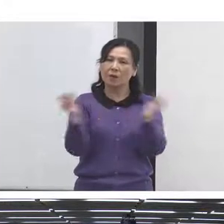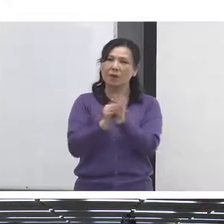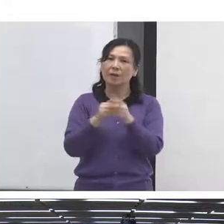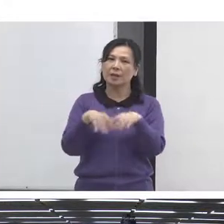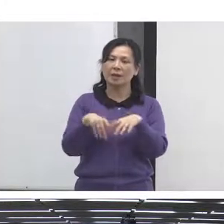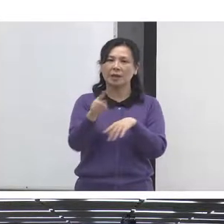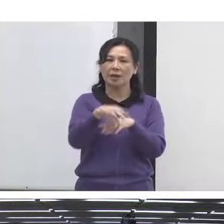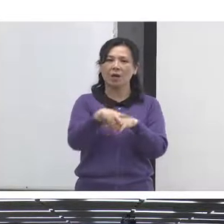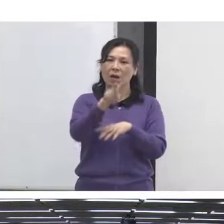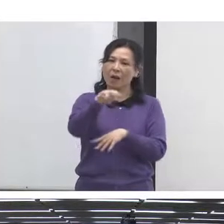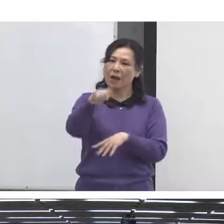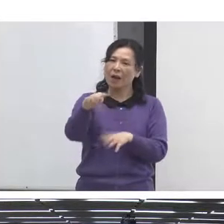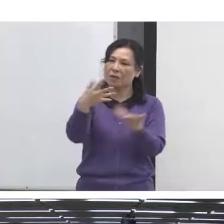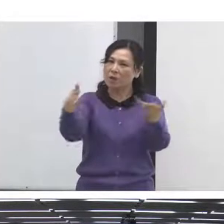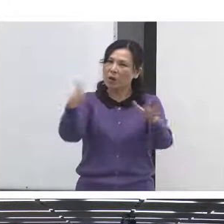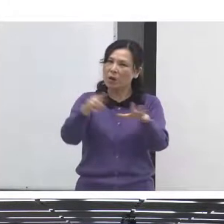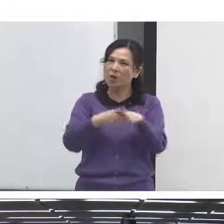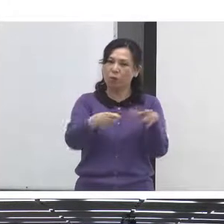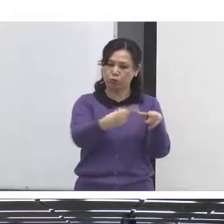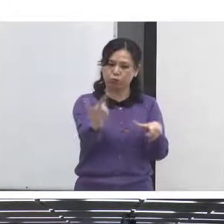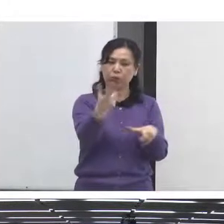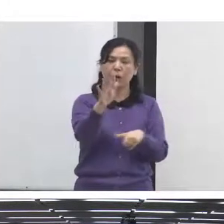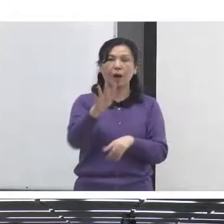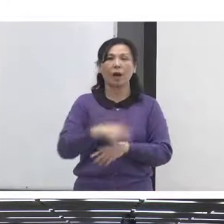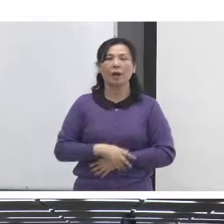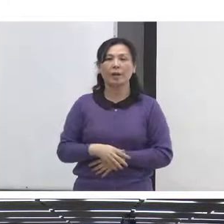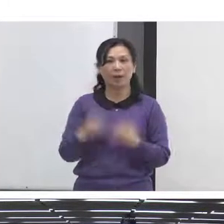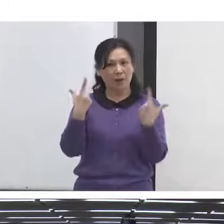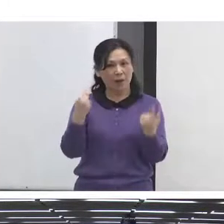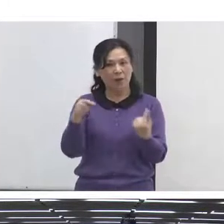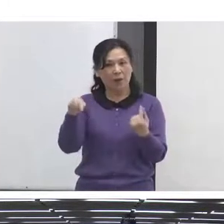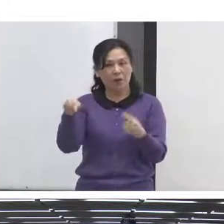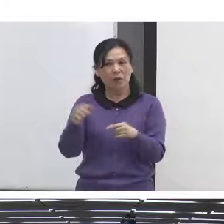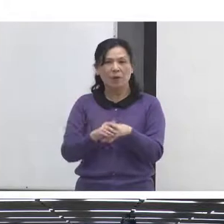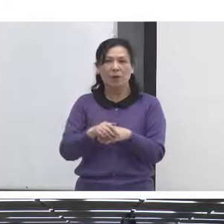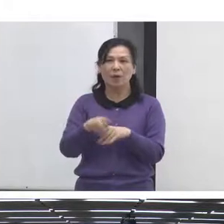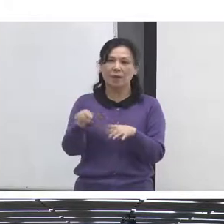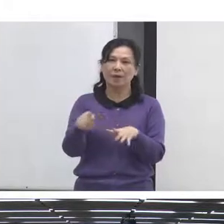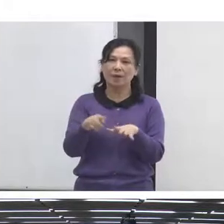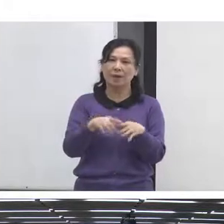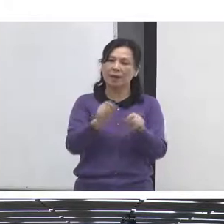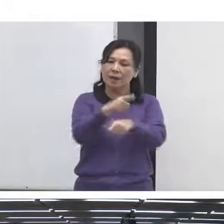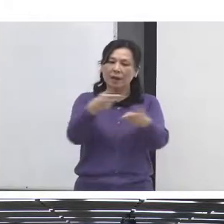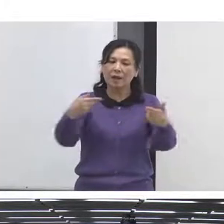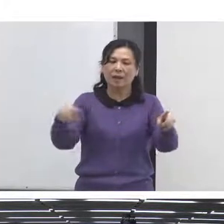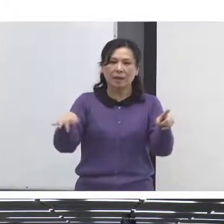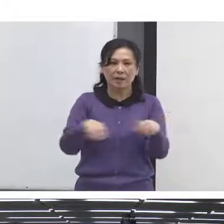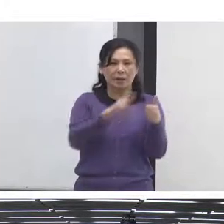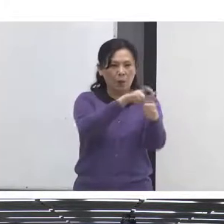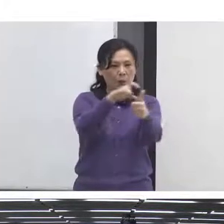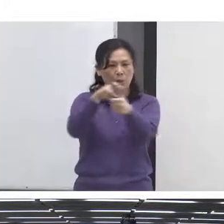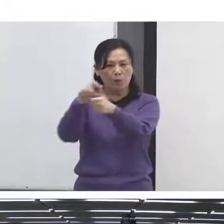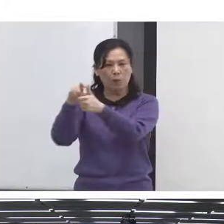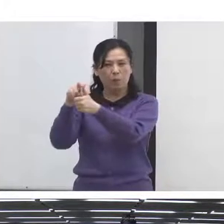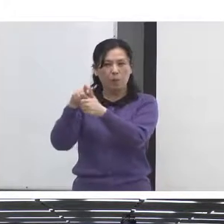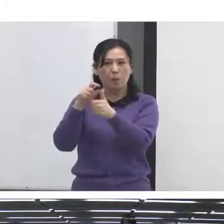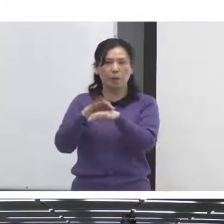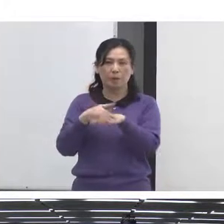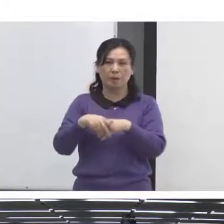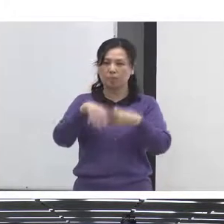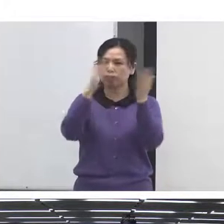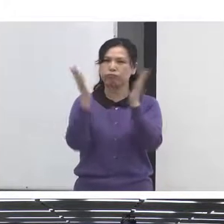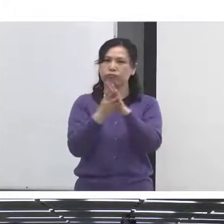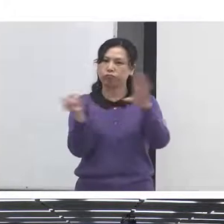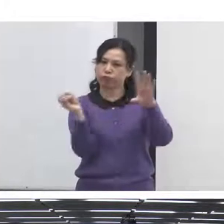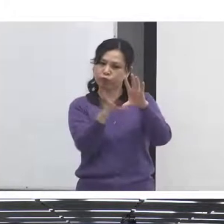间资料上网公开，那包含它的原本 raw data 连年的资料，然后各个不同的主题，那全部就是都已经上网